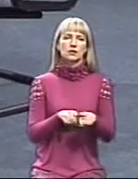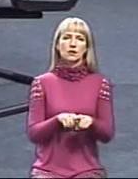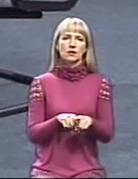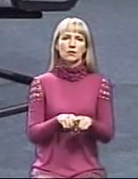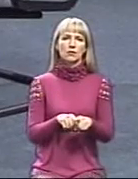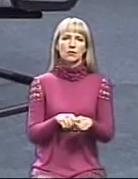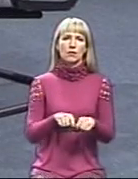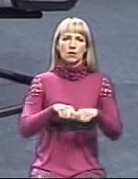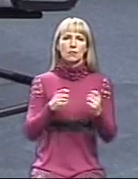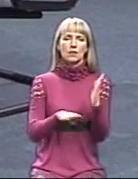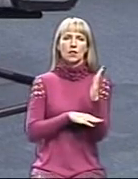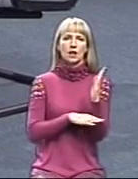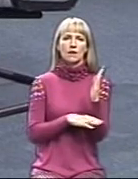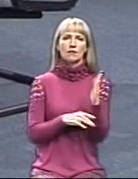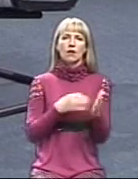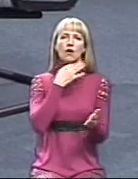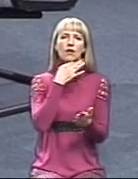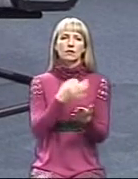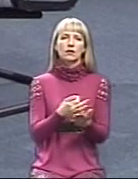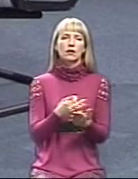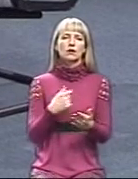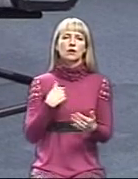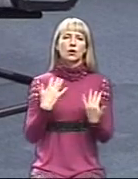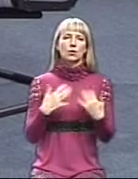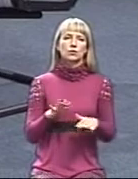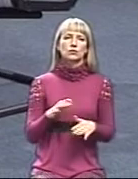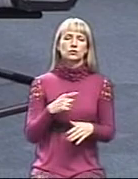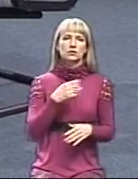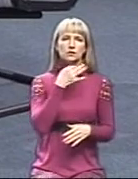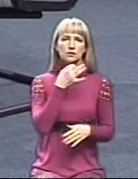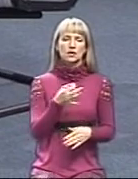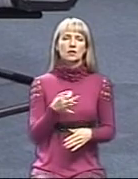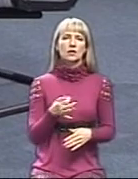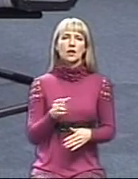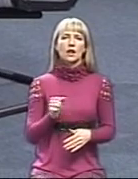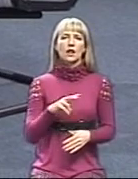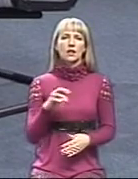вандалізму? Оскільки, ну, про відповідальність вже певною мірою і Артем Кизим сказав, але